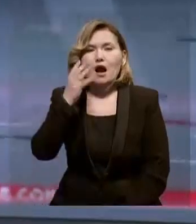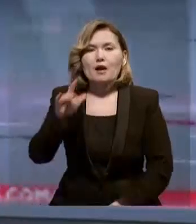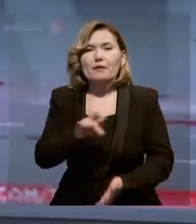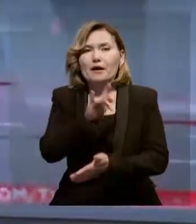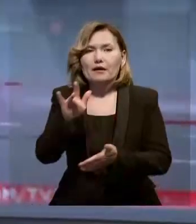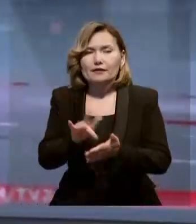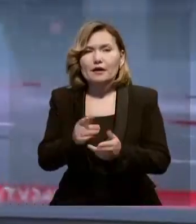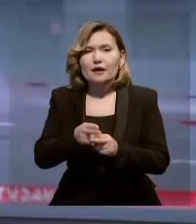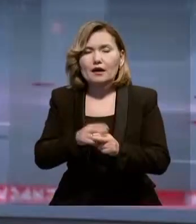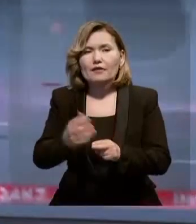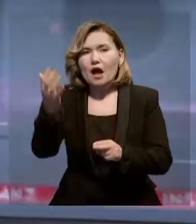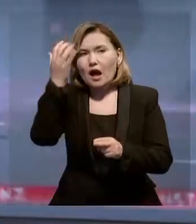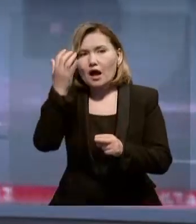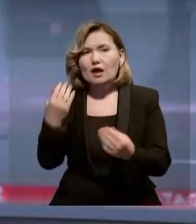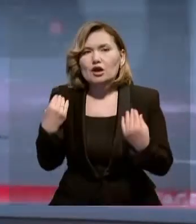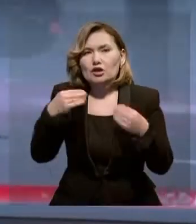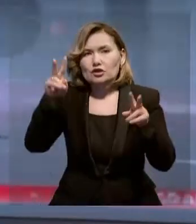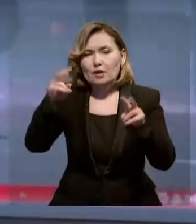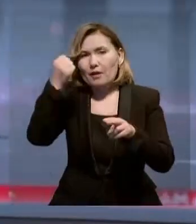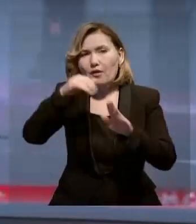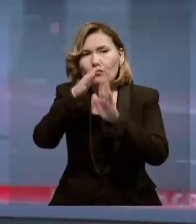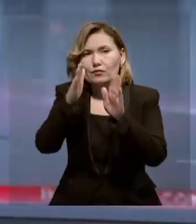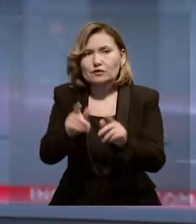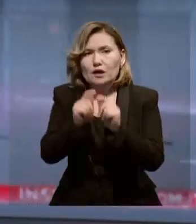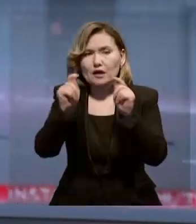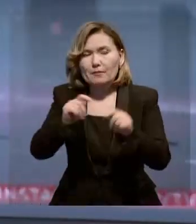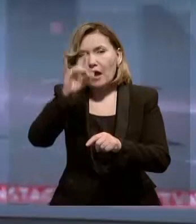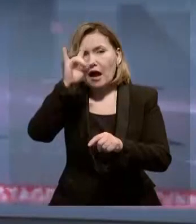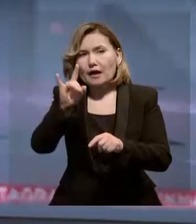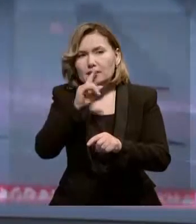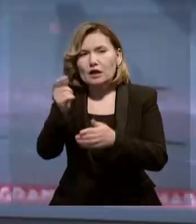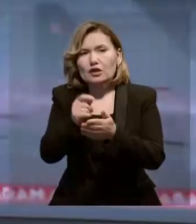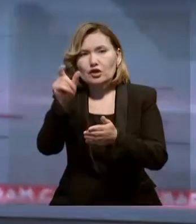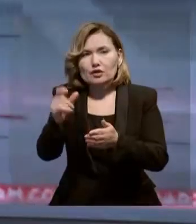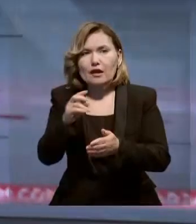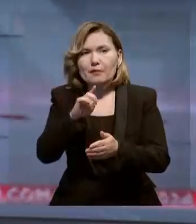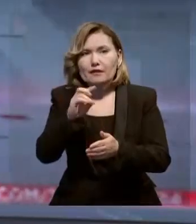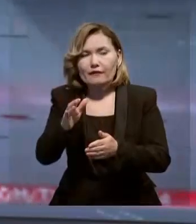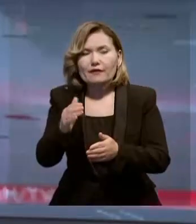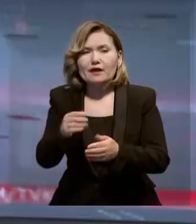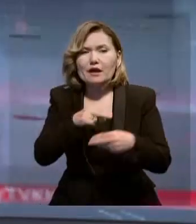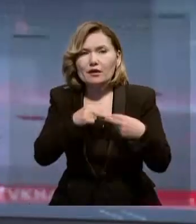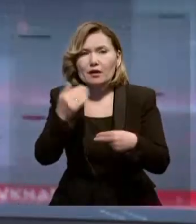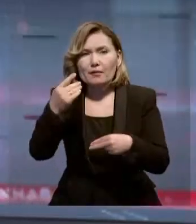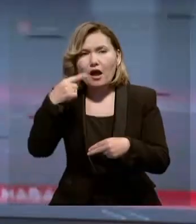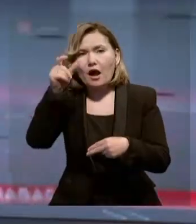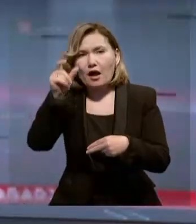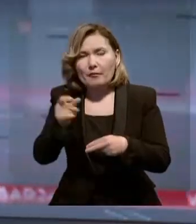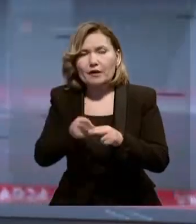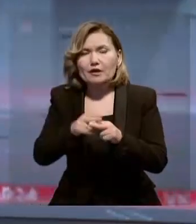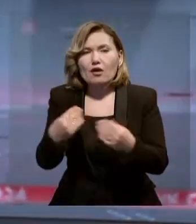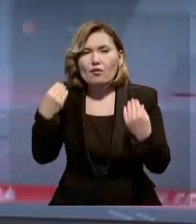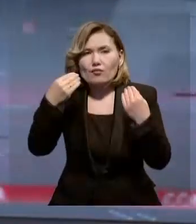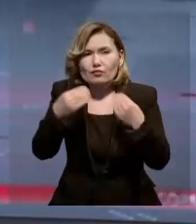Алматыда қара шапан мүсіні орнатылды. Бұл қазақстандық суретші Сырлыбек Бекбутаевтың еңбегі. Автордың айтуынша мүсін кездейсоқ